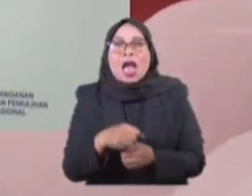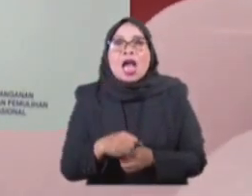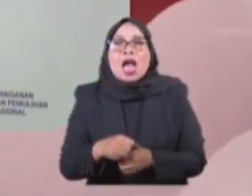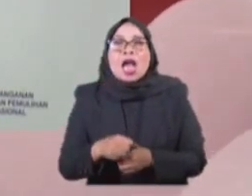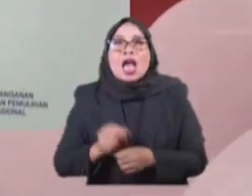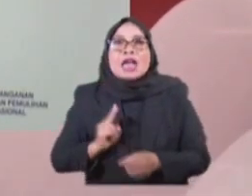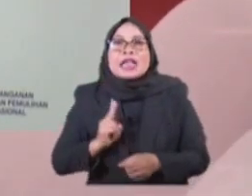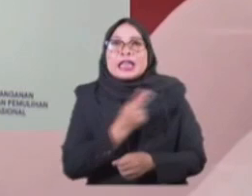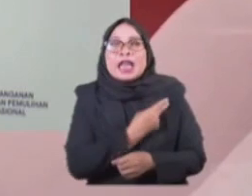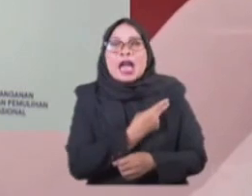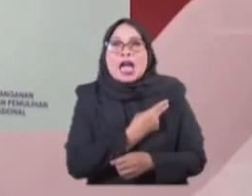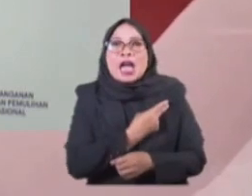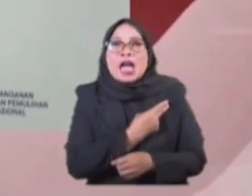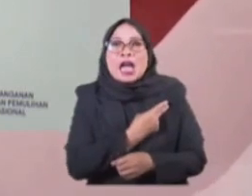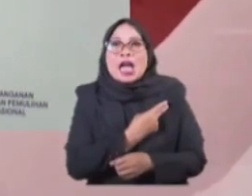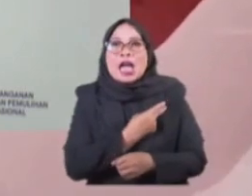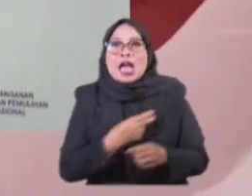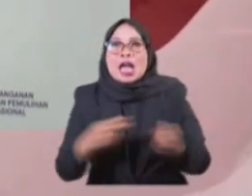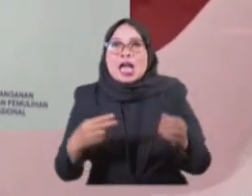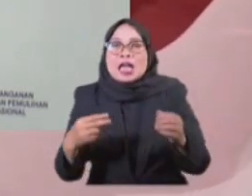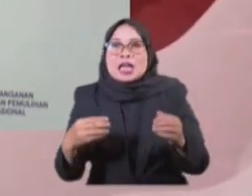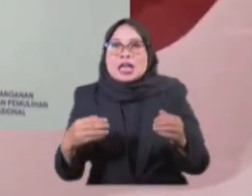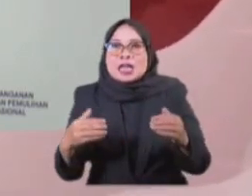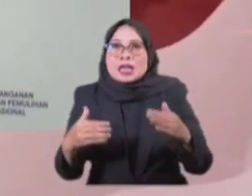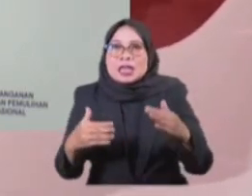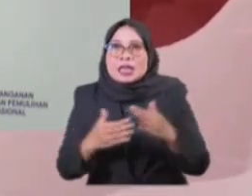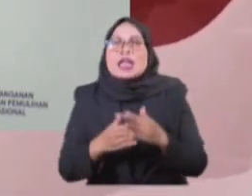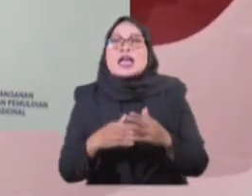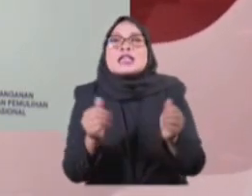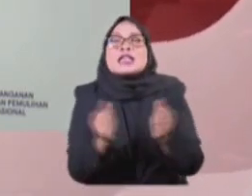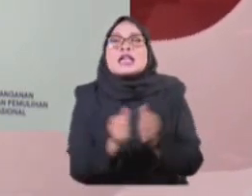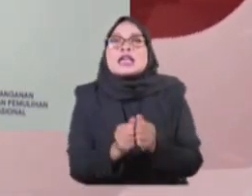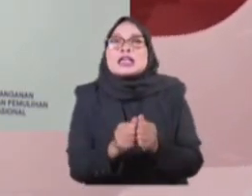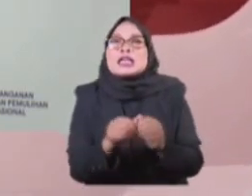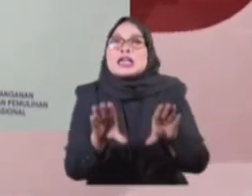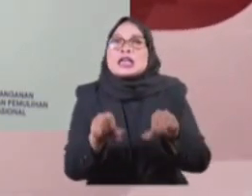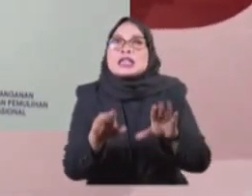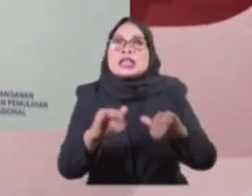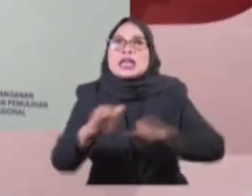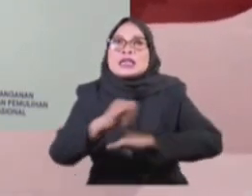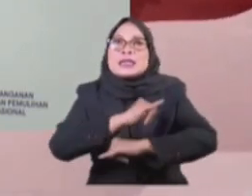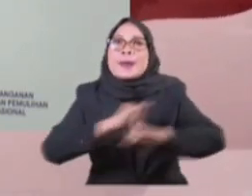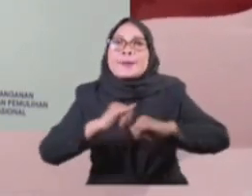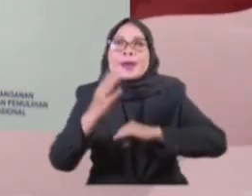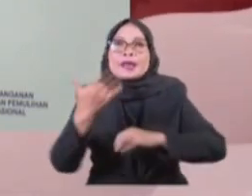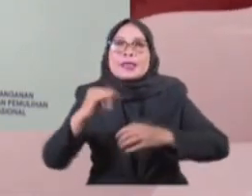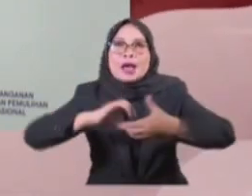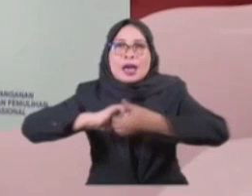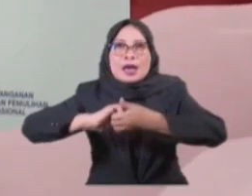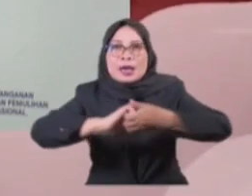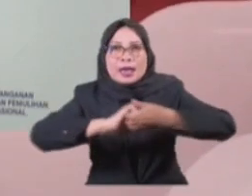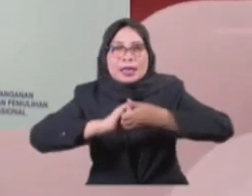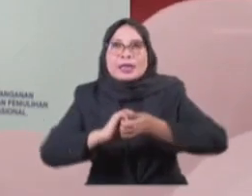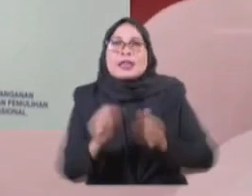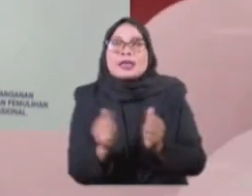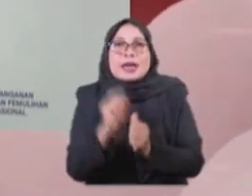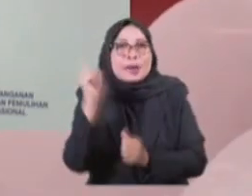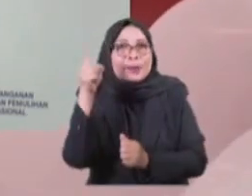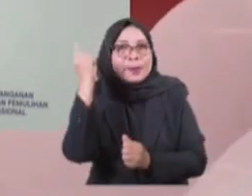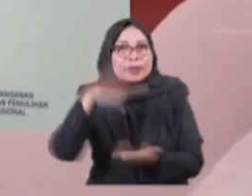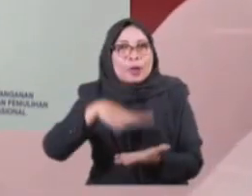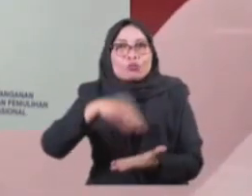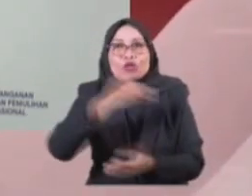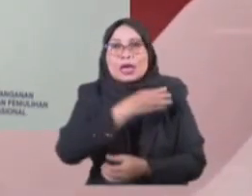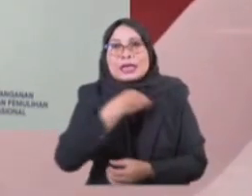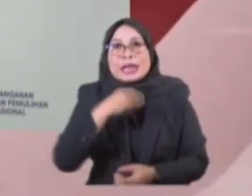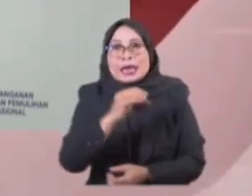kita tanggulangi dengan kerjasama yang erat sekali antara pemerintah pusat